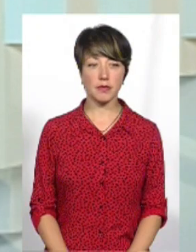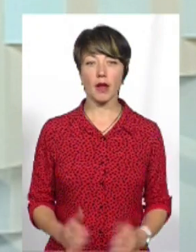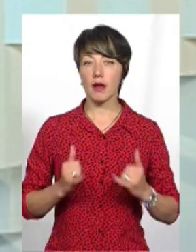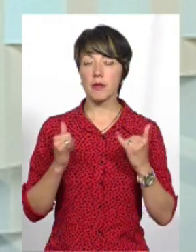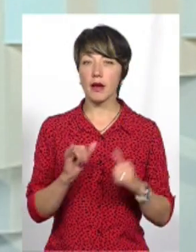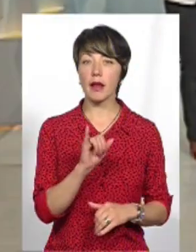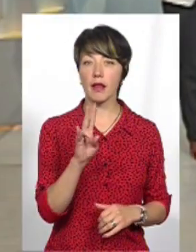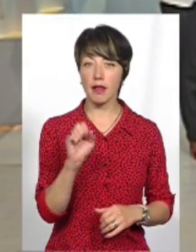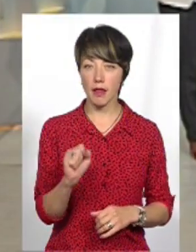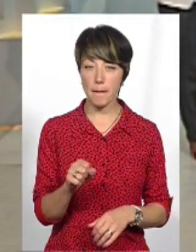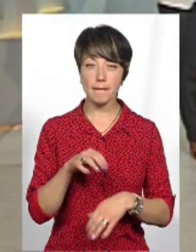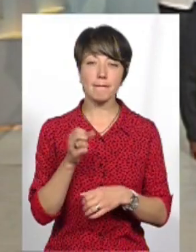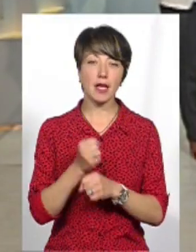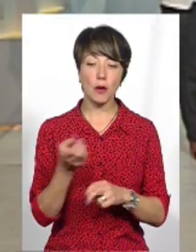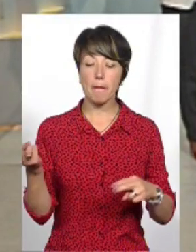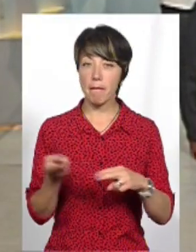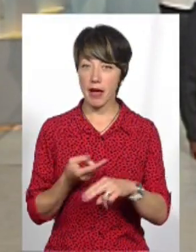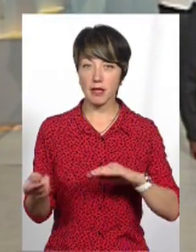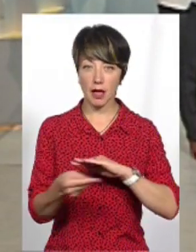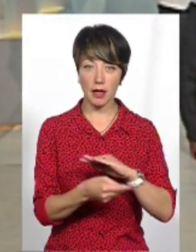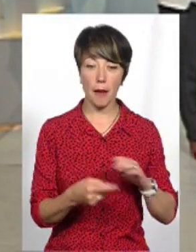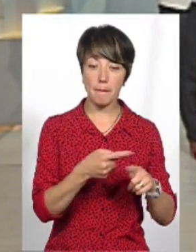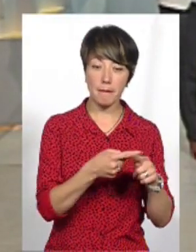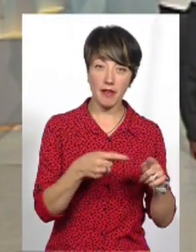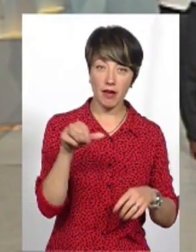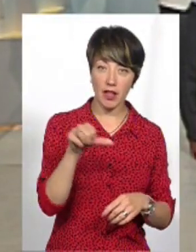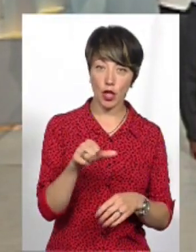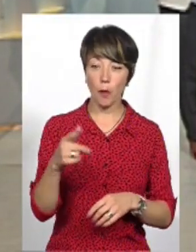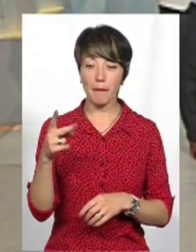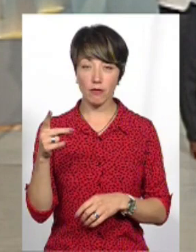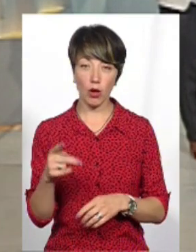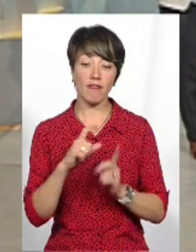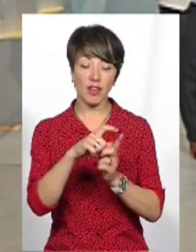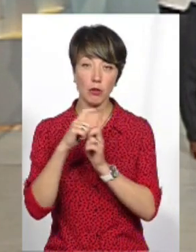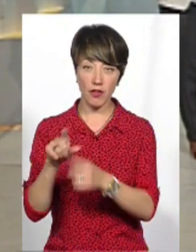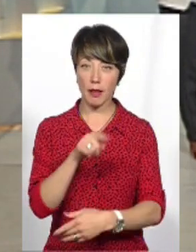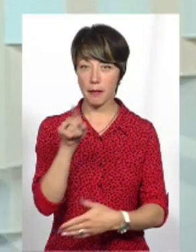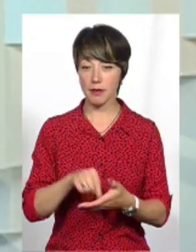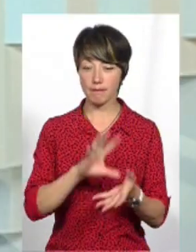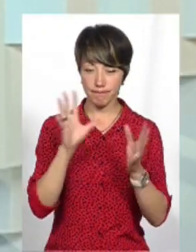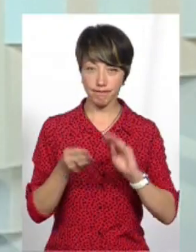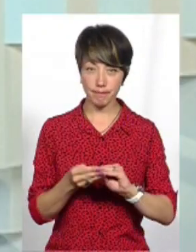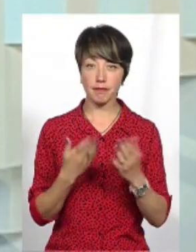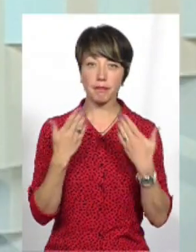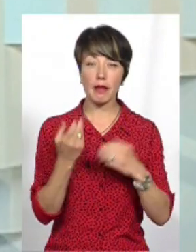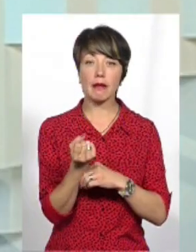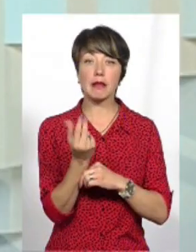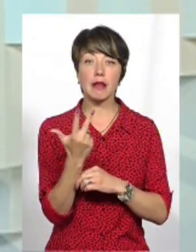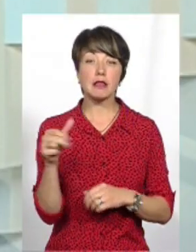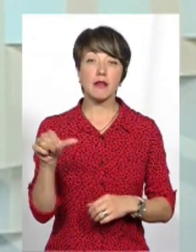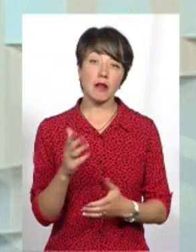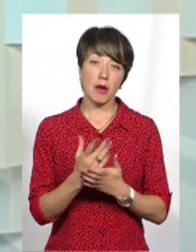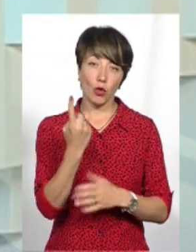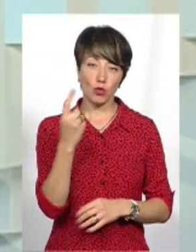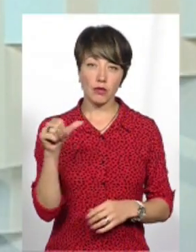Пані Інно, працюємо без агітації. Від півхвилини до півтори у вас буде для відповідей на питання. Загалом для нашого спілкування 13 хвилин. А зараз